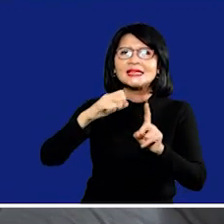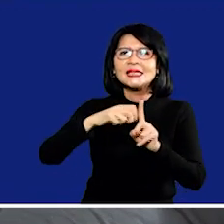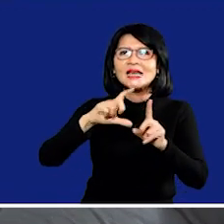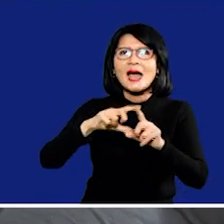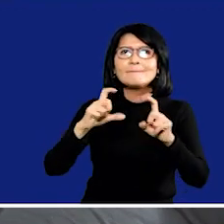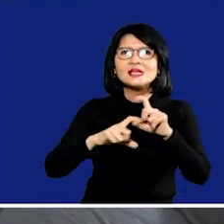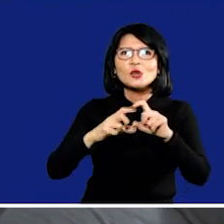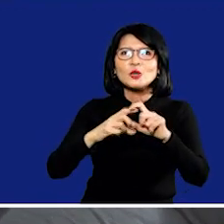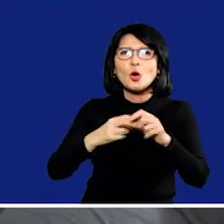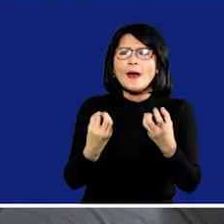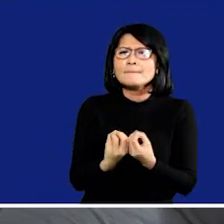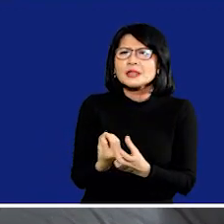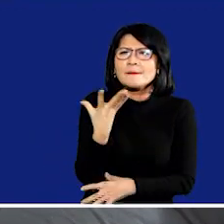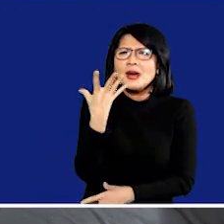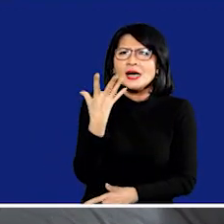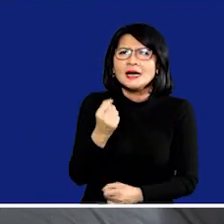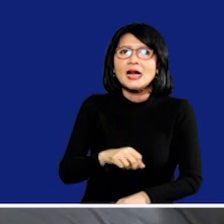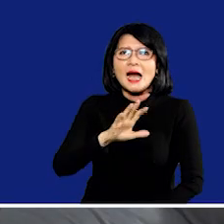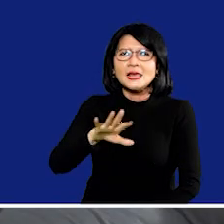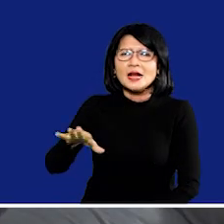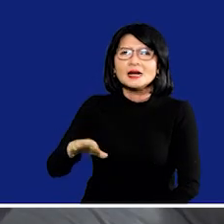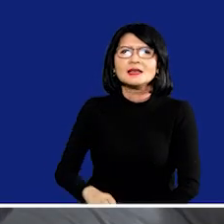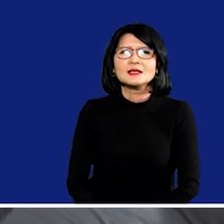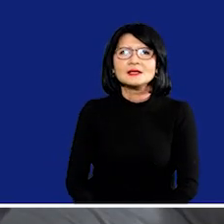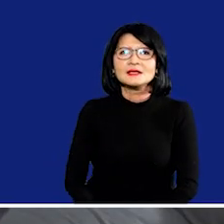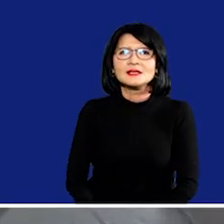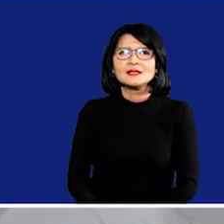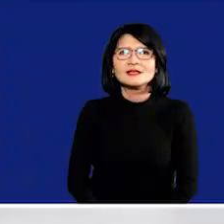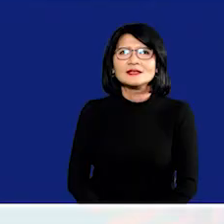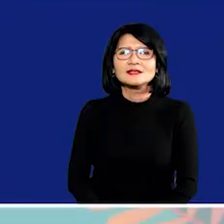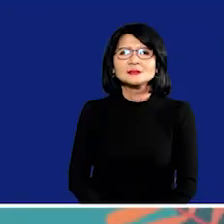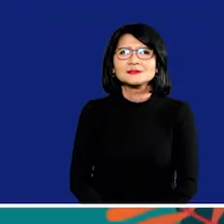penting keluarga dalam perkembangan prestasi dan karakter anak.